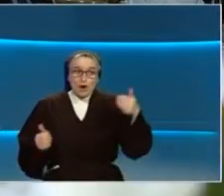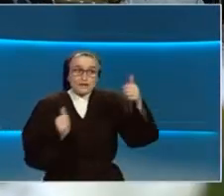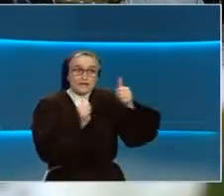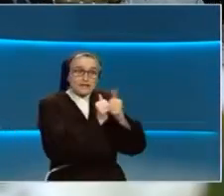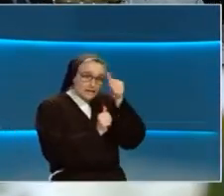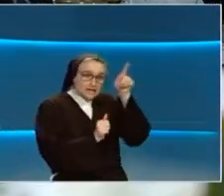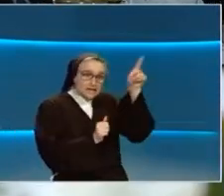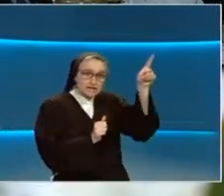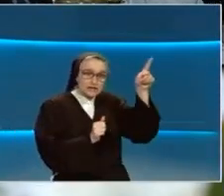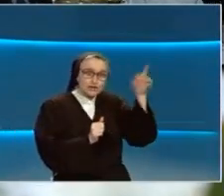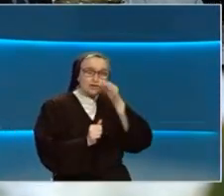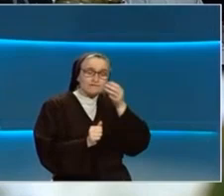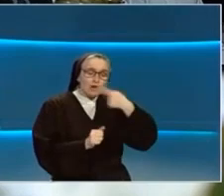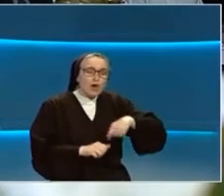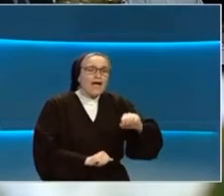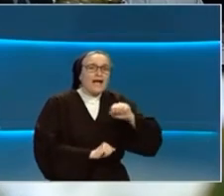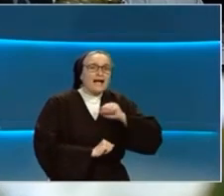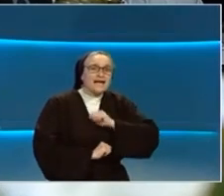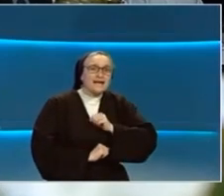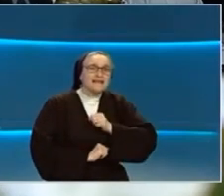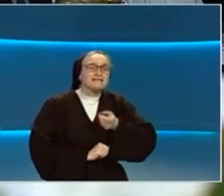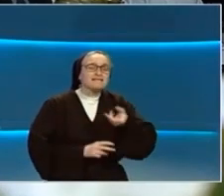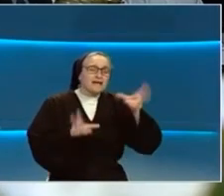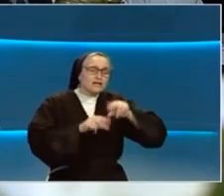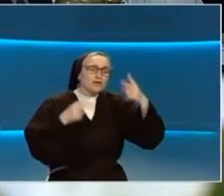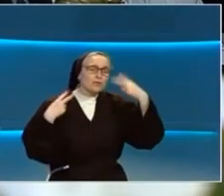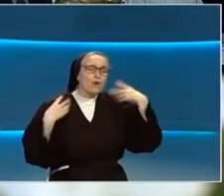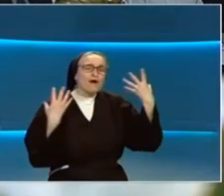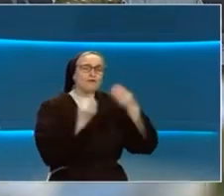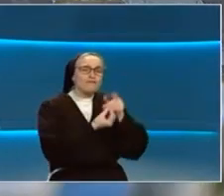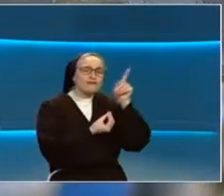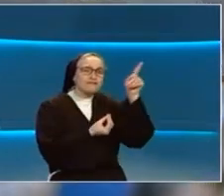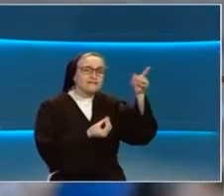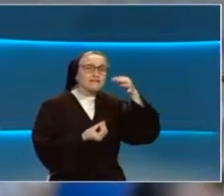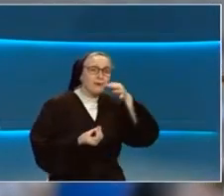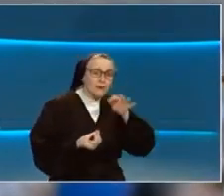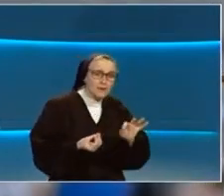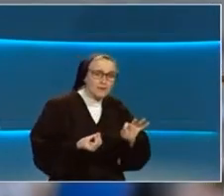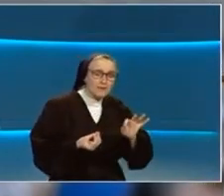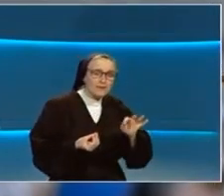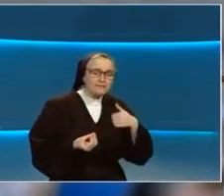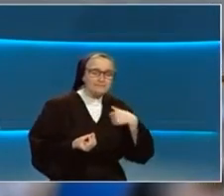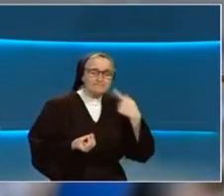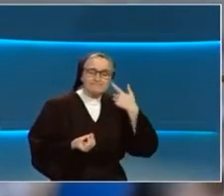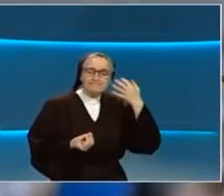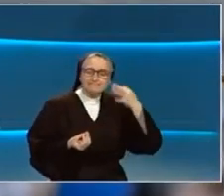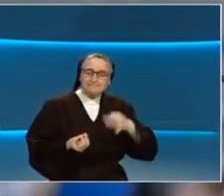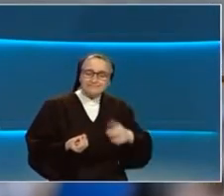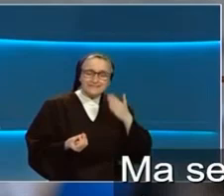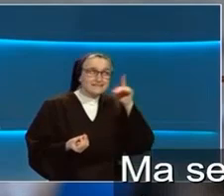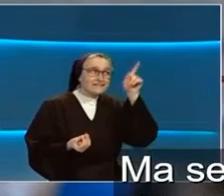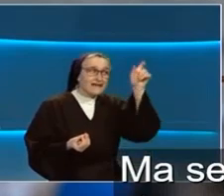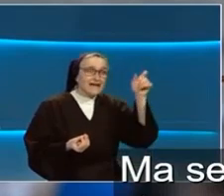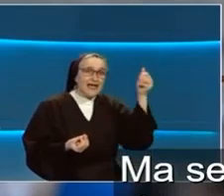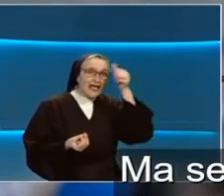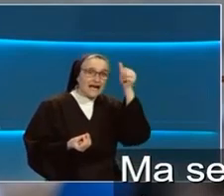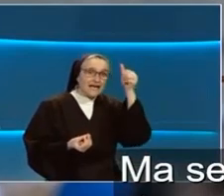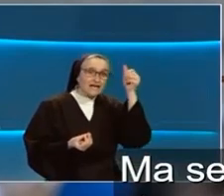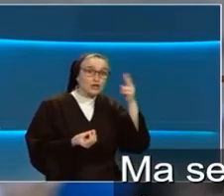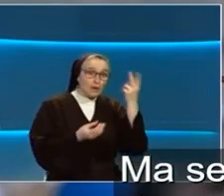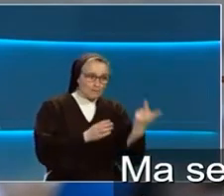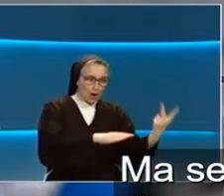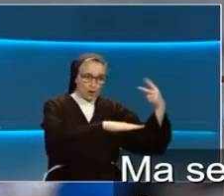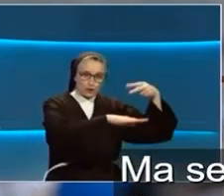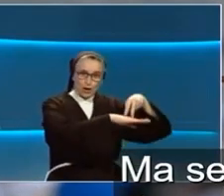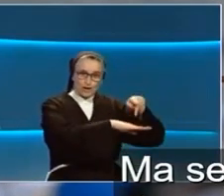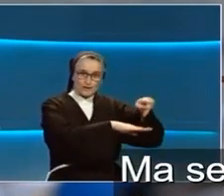Cristo, crediamo che anche vivremo con Lui, sapendo che Cristo, risorto dai